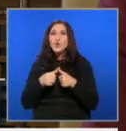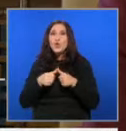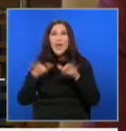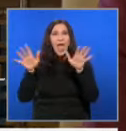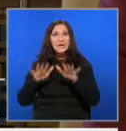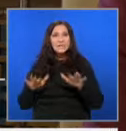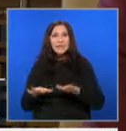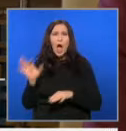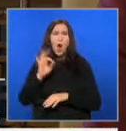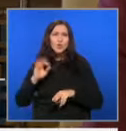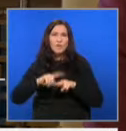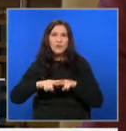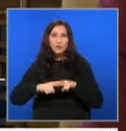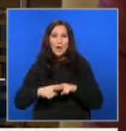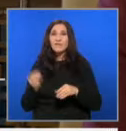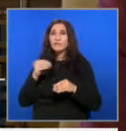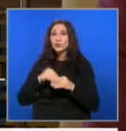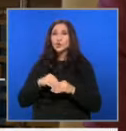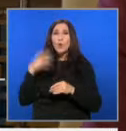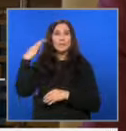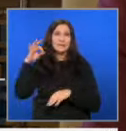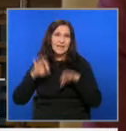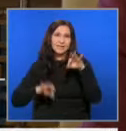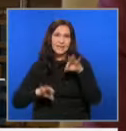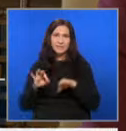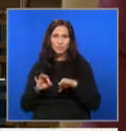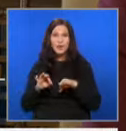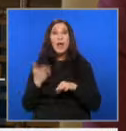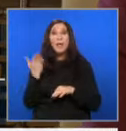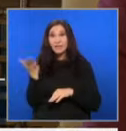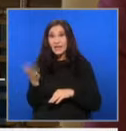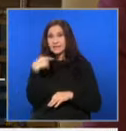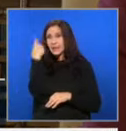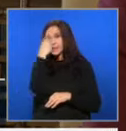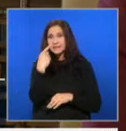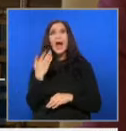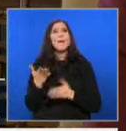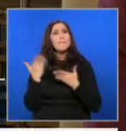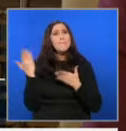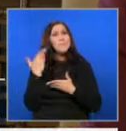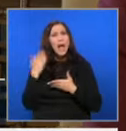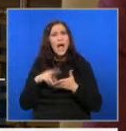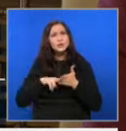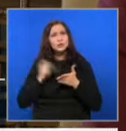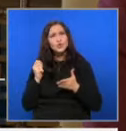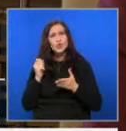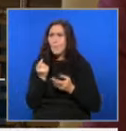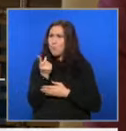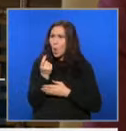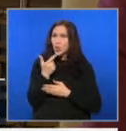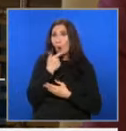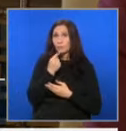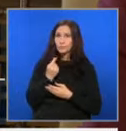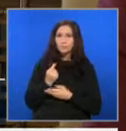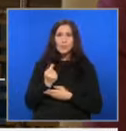есента, октомври, ноември, включително президентски избори. Тези лица бяха изключително подробно запознати